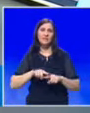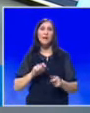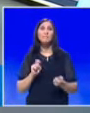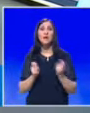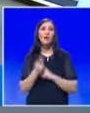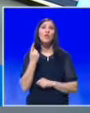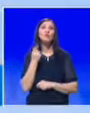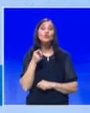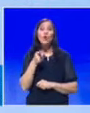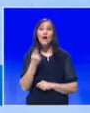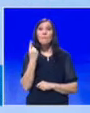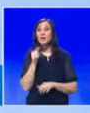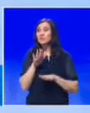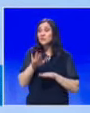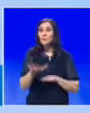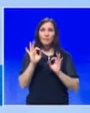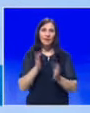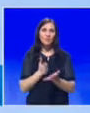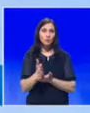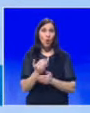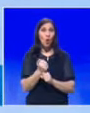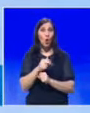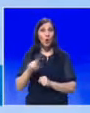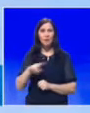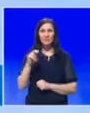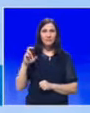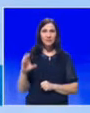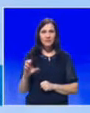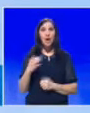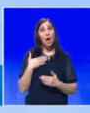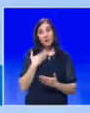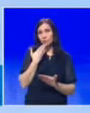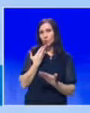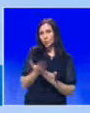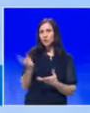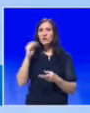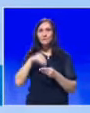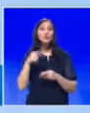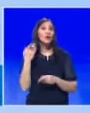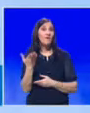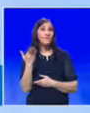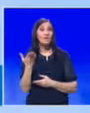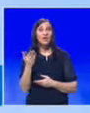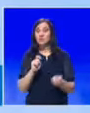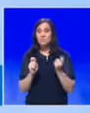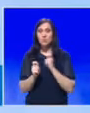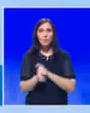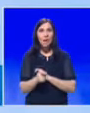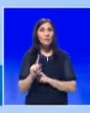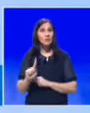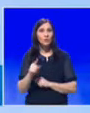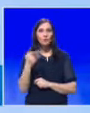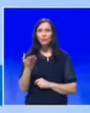реформа, но това е първата стъпка в правилна посока. Добре. И колегите от ДПС, аз им благодаря, че се включиха в тази промяна,